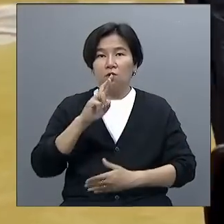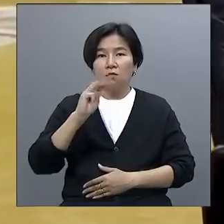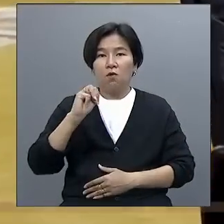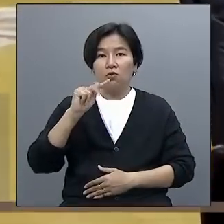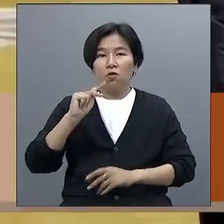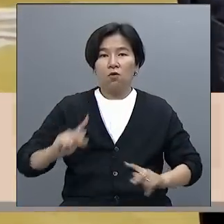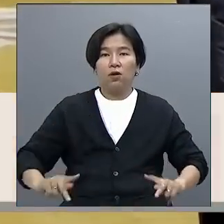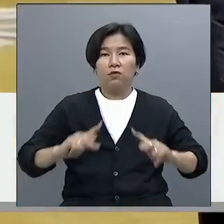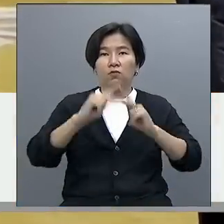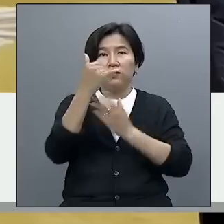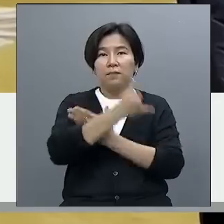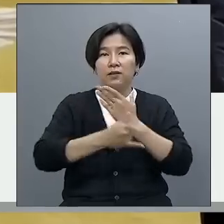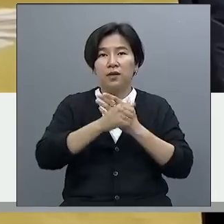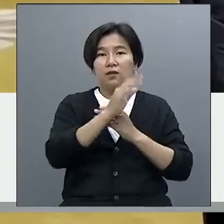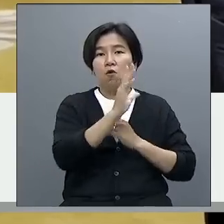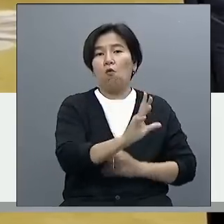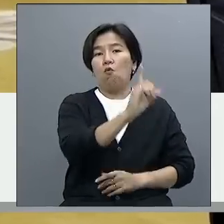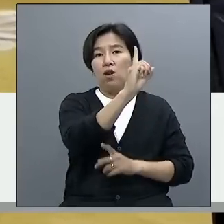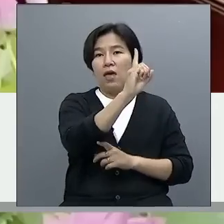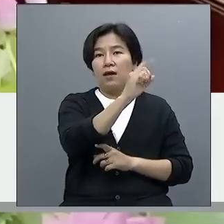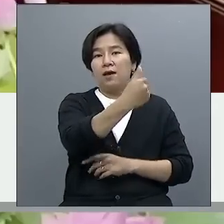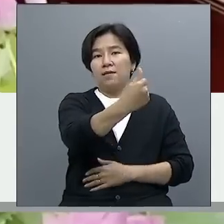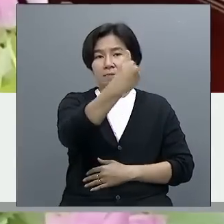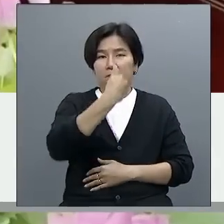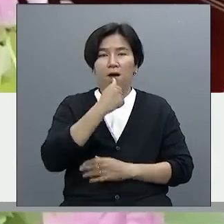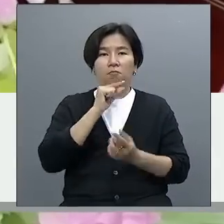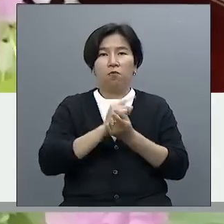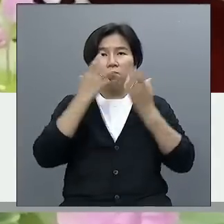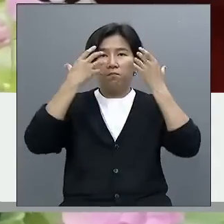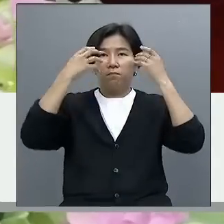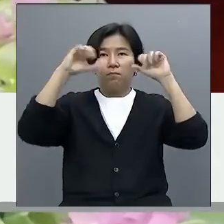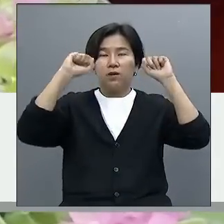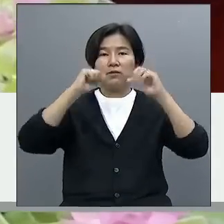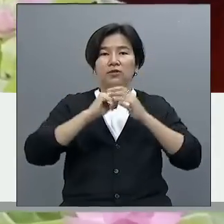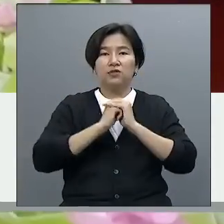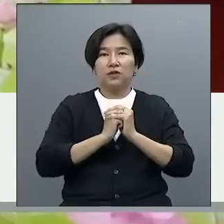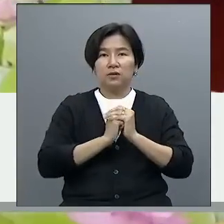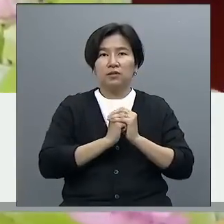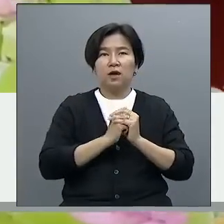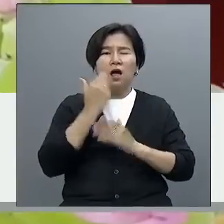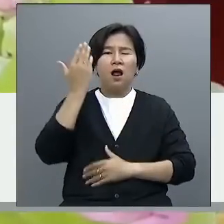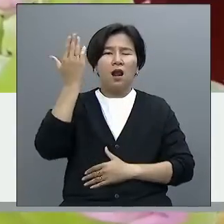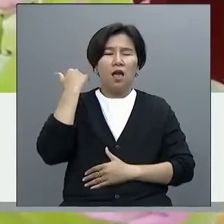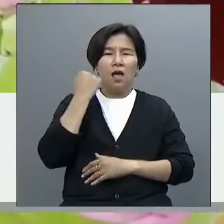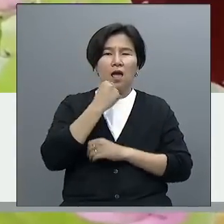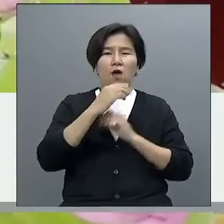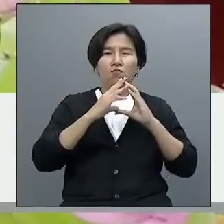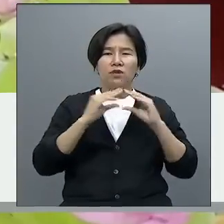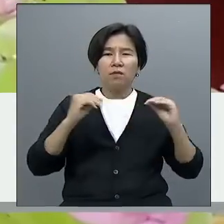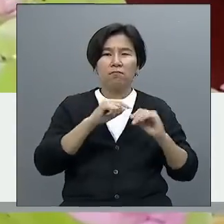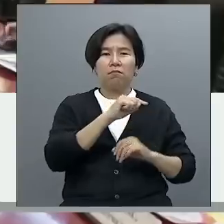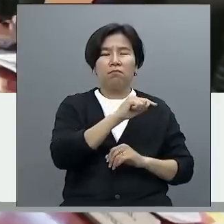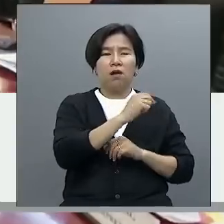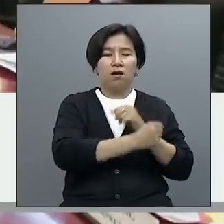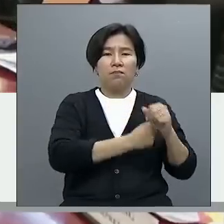ต่างประเทศสหรัฐคนแรกที่ได้เข้าพบประธานาธิบดีจีนนับตั้งแต่ปี2018ค่ะโดยสีเปิดการ